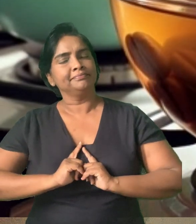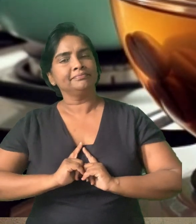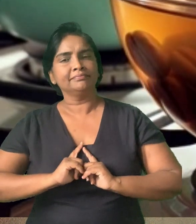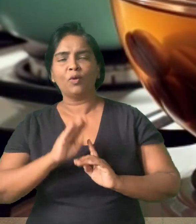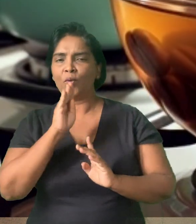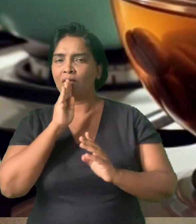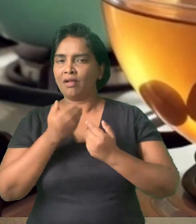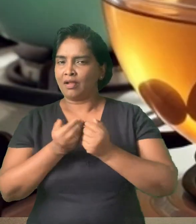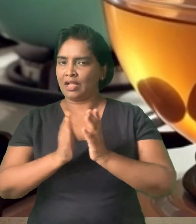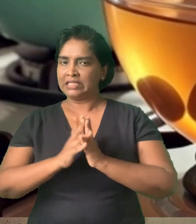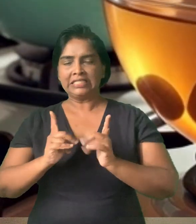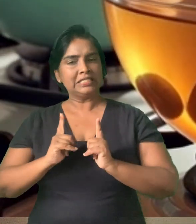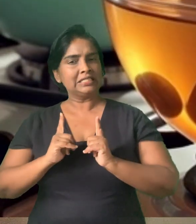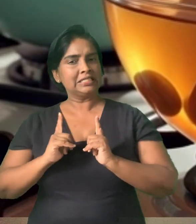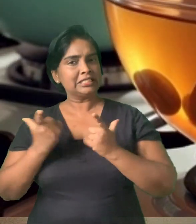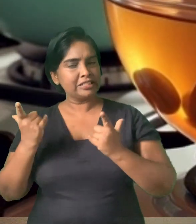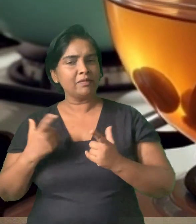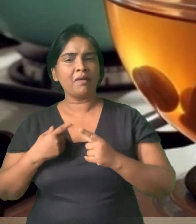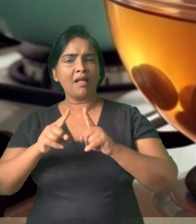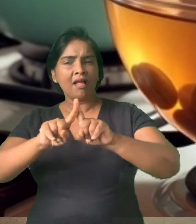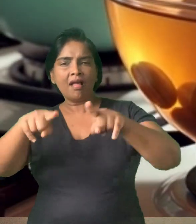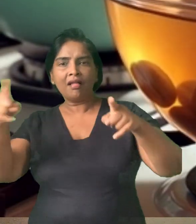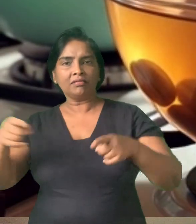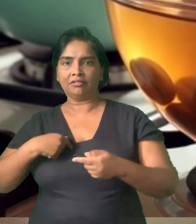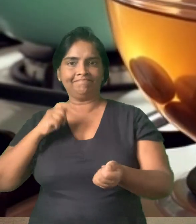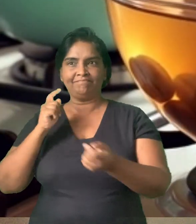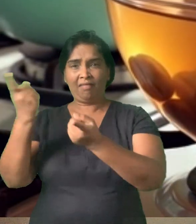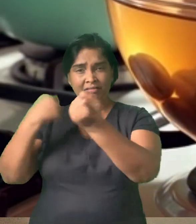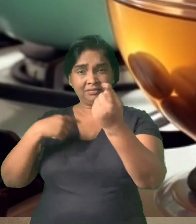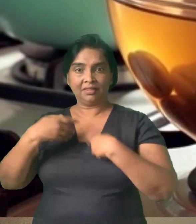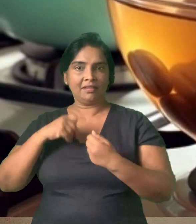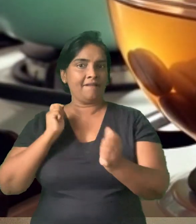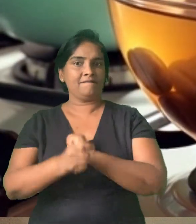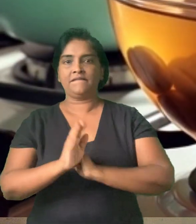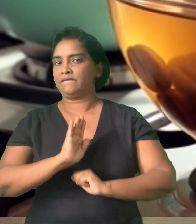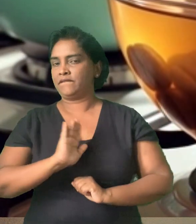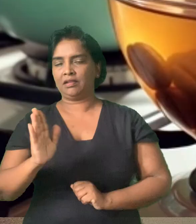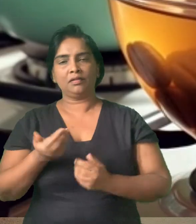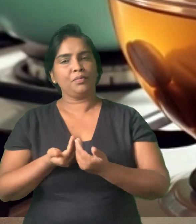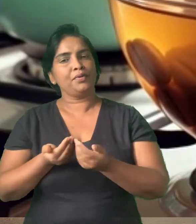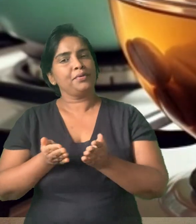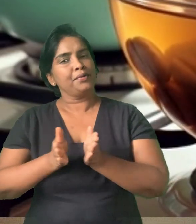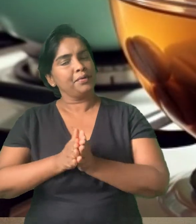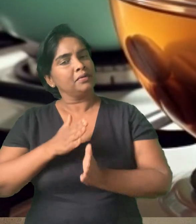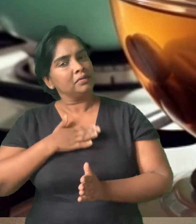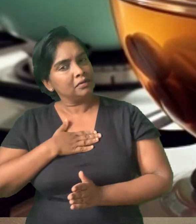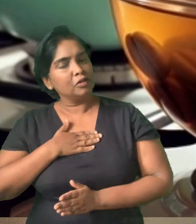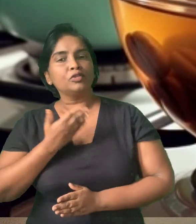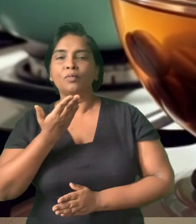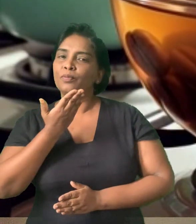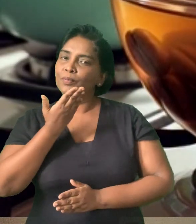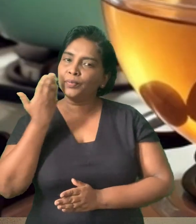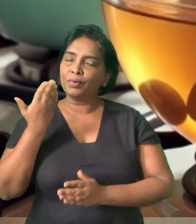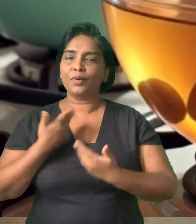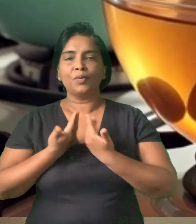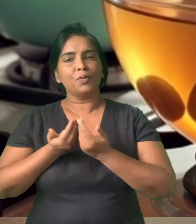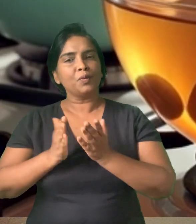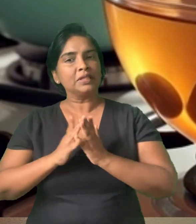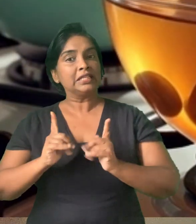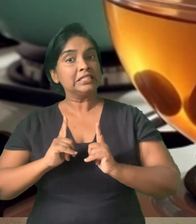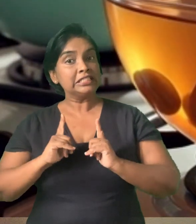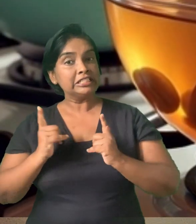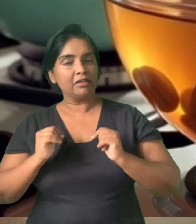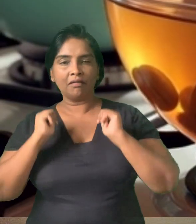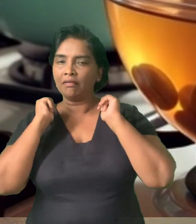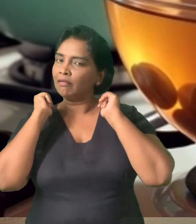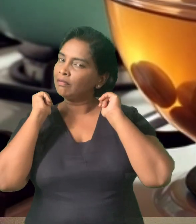ඒ කියන්නේ තමන්ගේ ජීවිතේ අන් අය නිසා තමන් වෙනස් වෙන්නේ නැහැ. තමන්ට පුළුවන් තමන්ගේ ජීවිතය